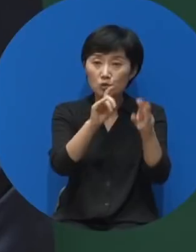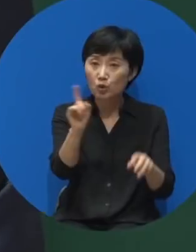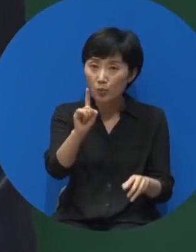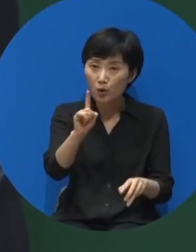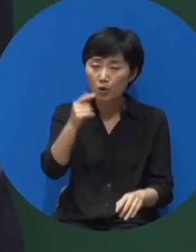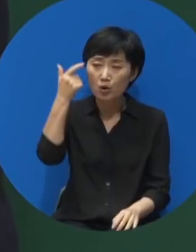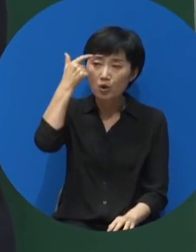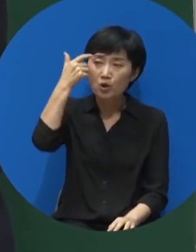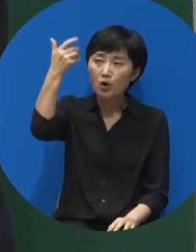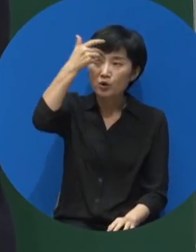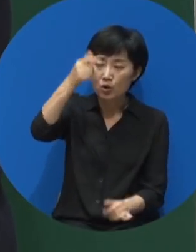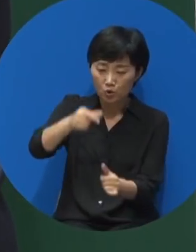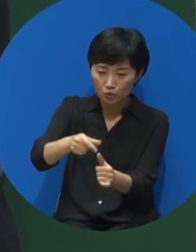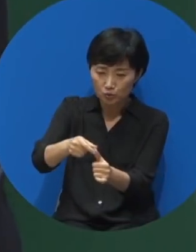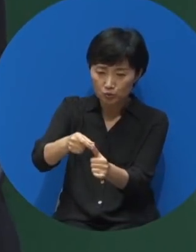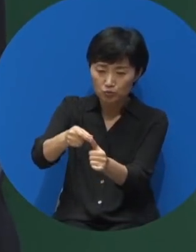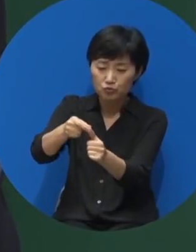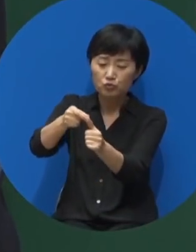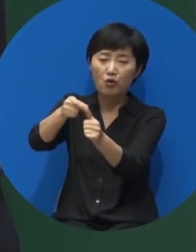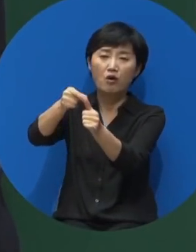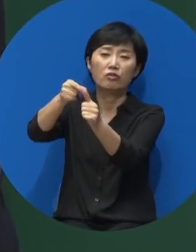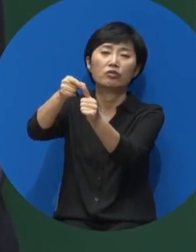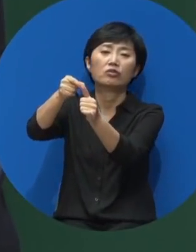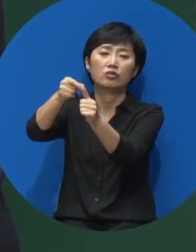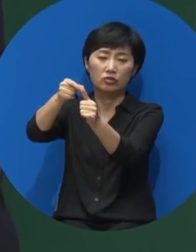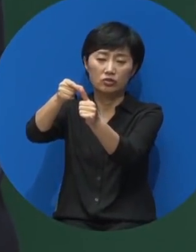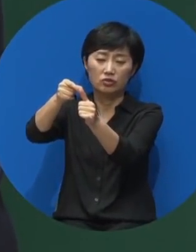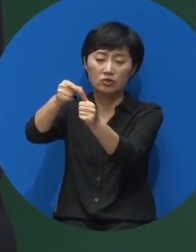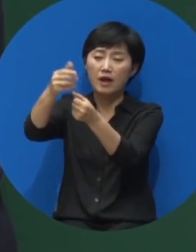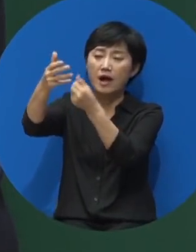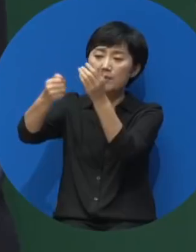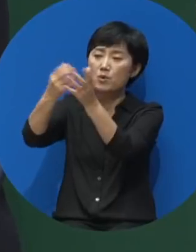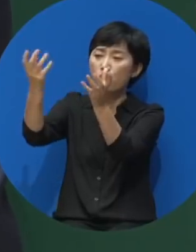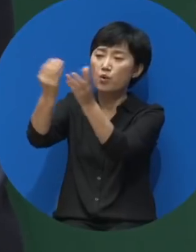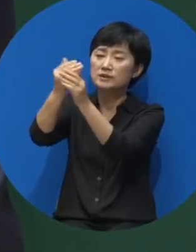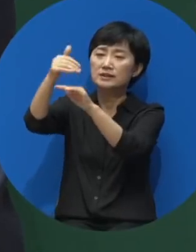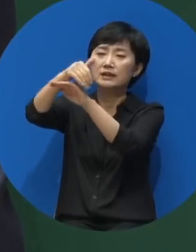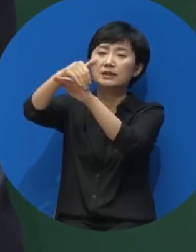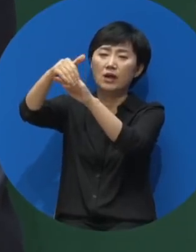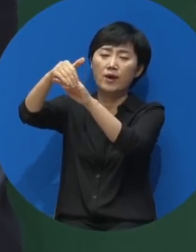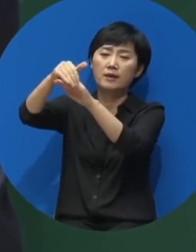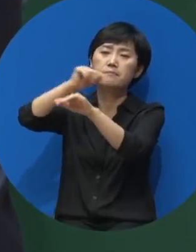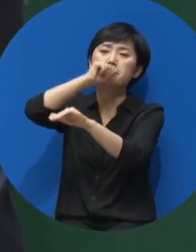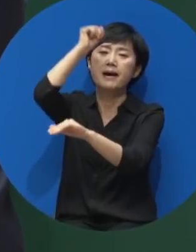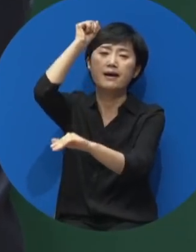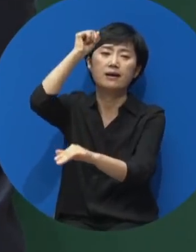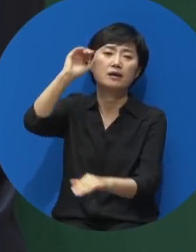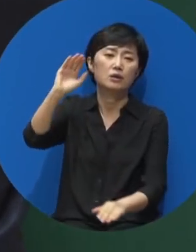영혼을 구원하는 하나님의 절대 계획이 되는 겁니다.